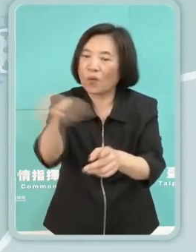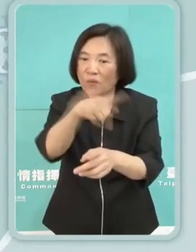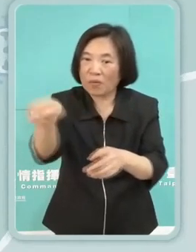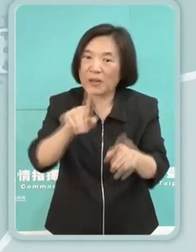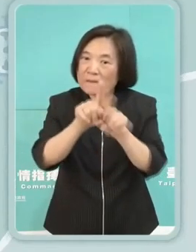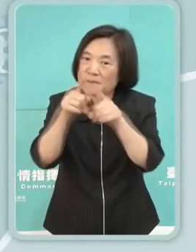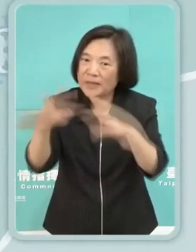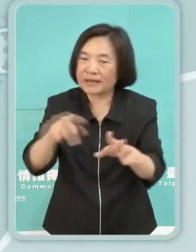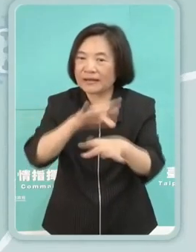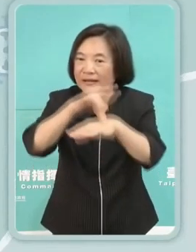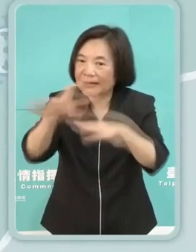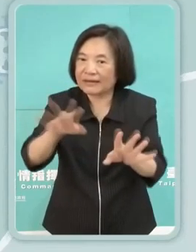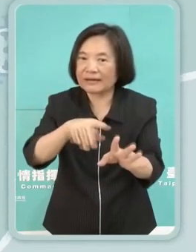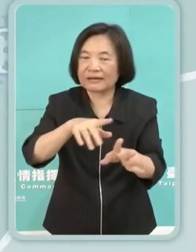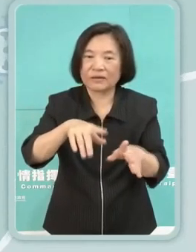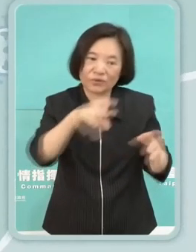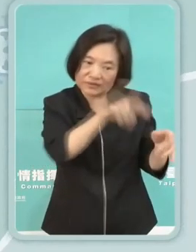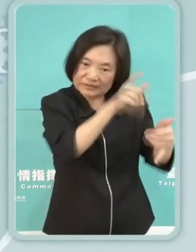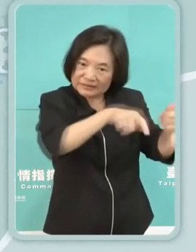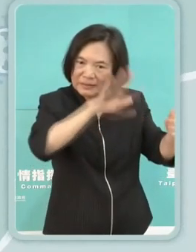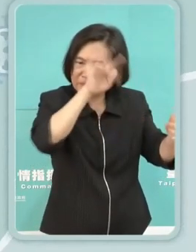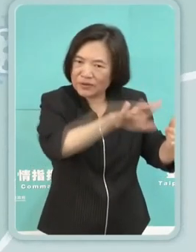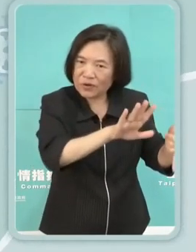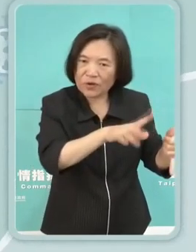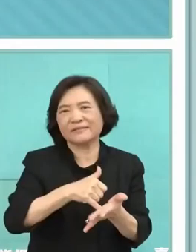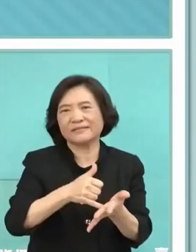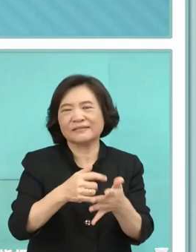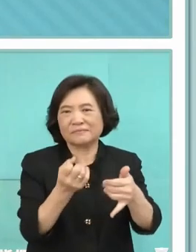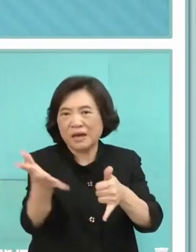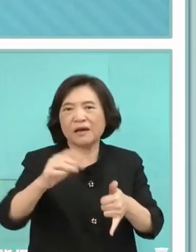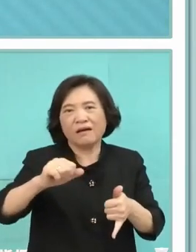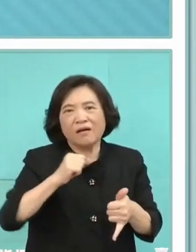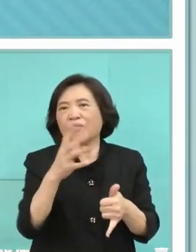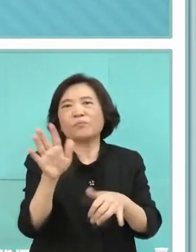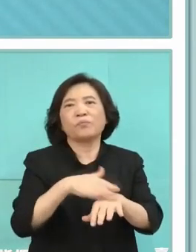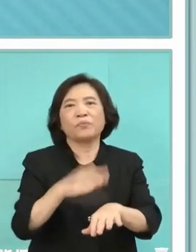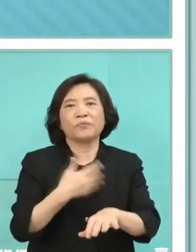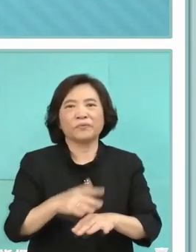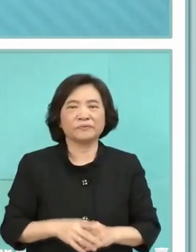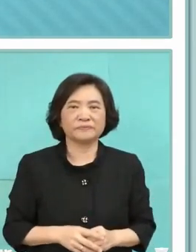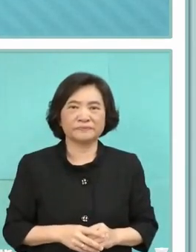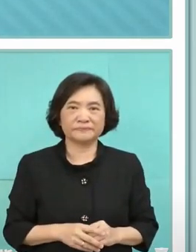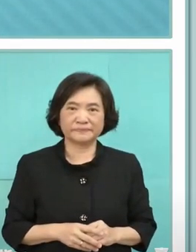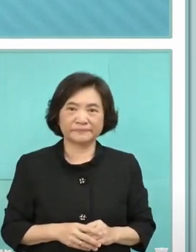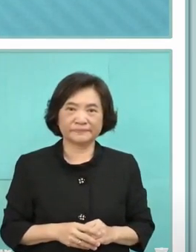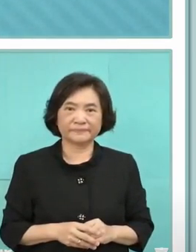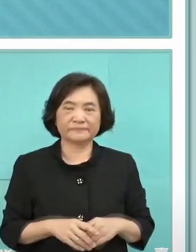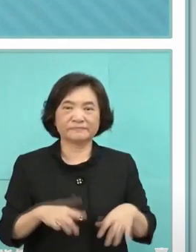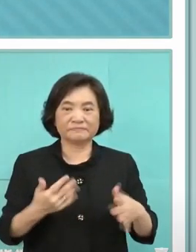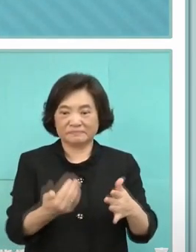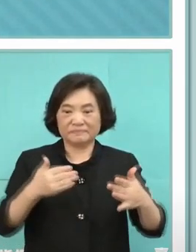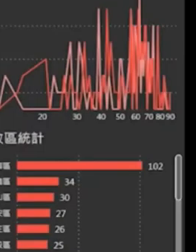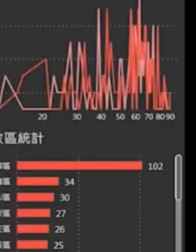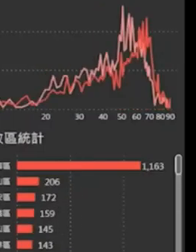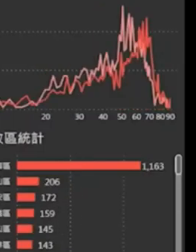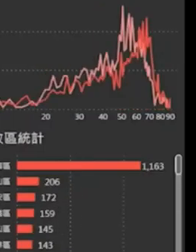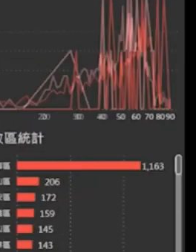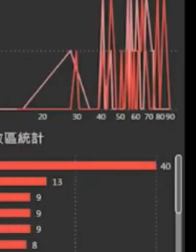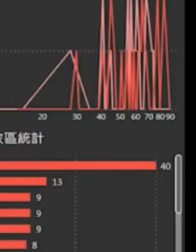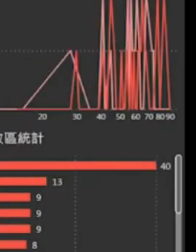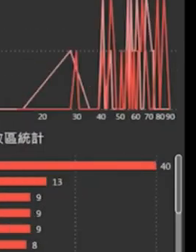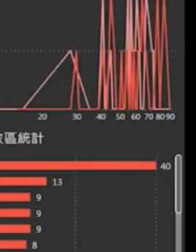者以及这个确诊者，我们会了解他每天的状况。 双北疫情严峻时，台北市长柯文哲曾表示，确诊